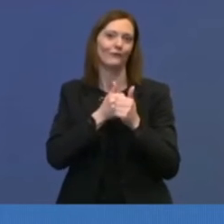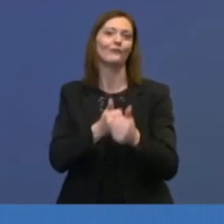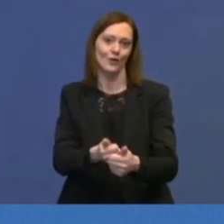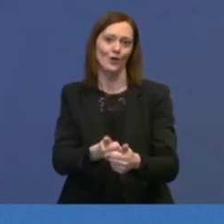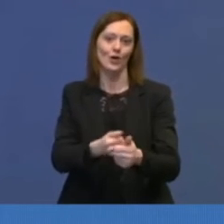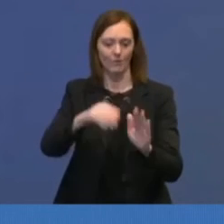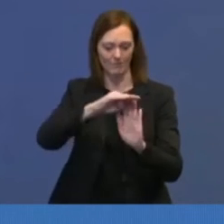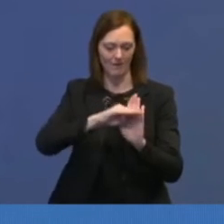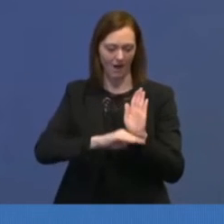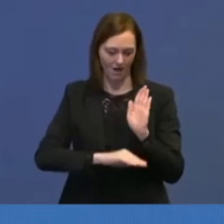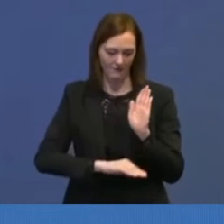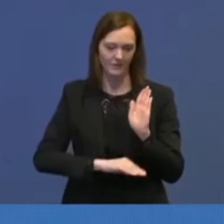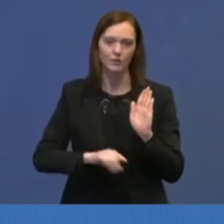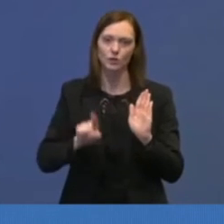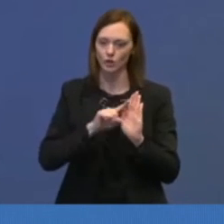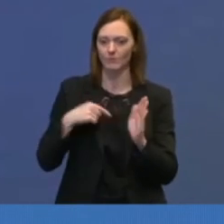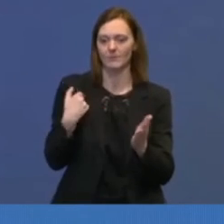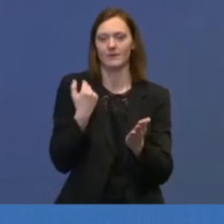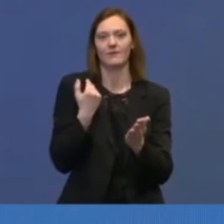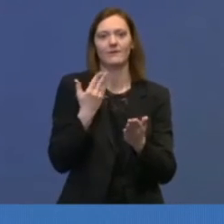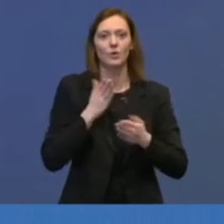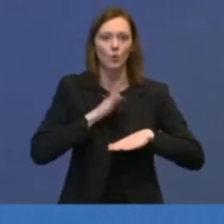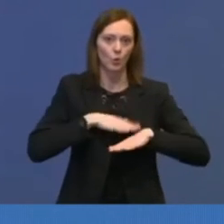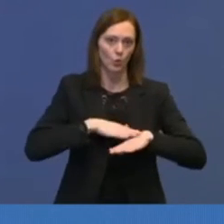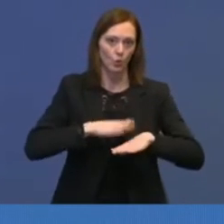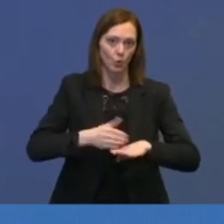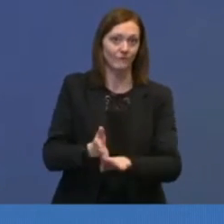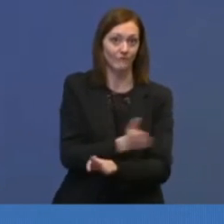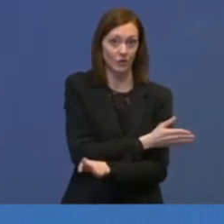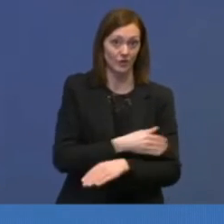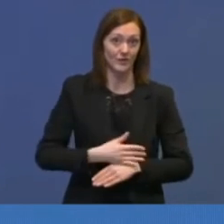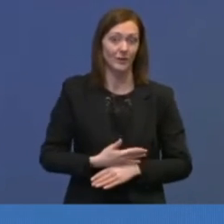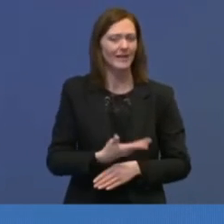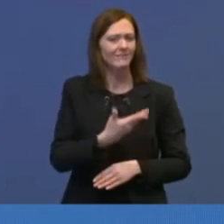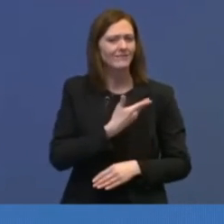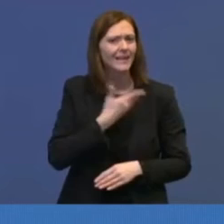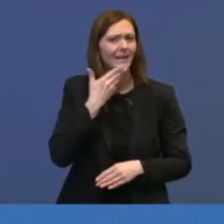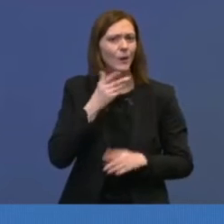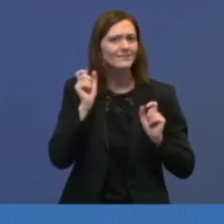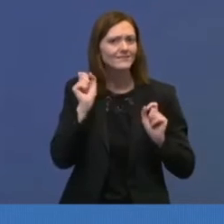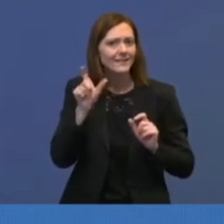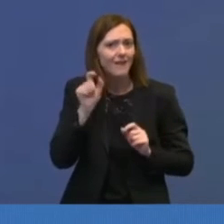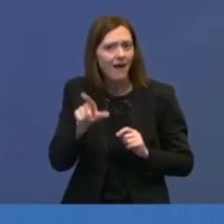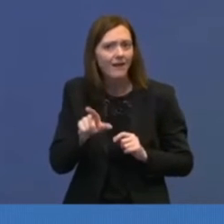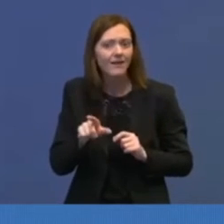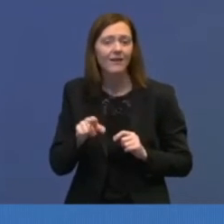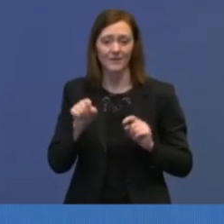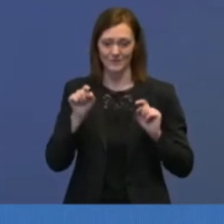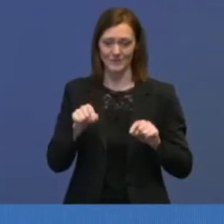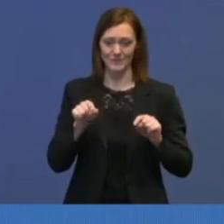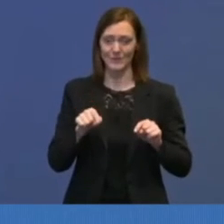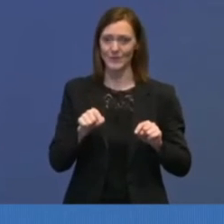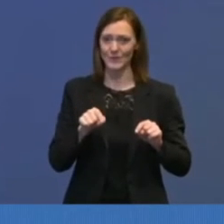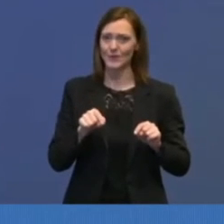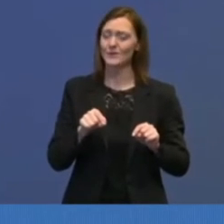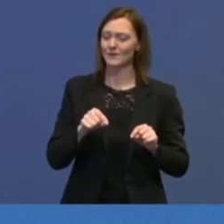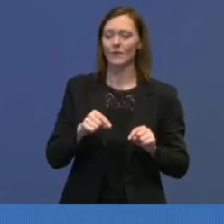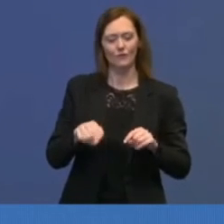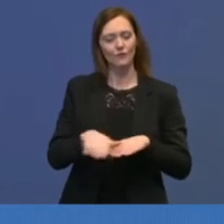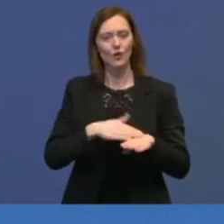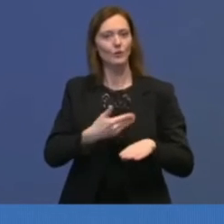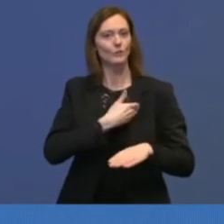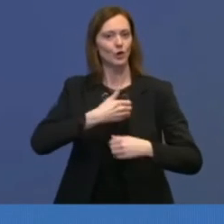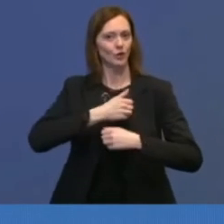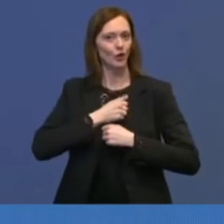haa lu ddeciyay wa ifa faala waqan in hadda si kalsooniku jirtlo joo jinka robber ma'amishida kaladduan